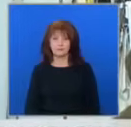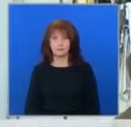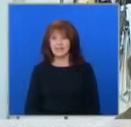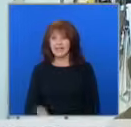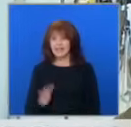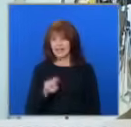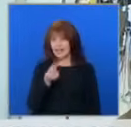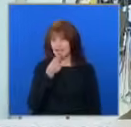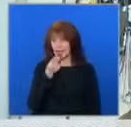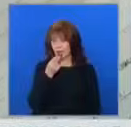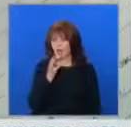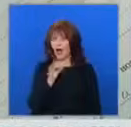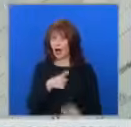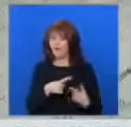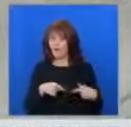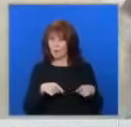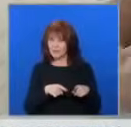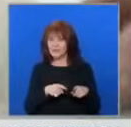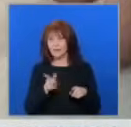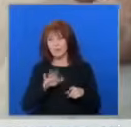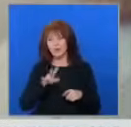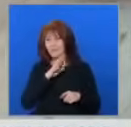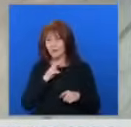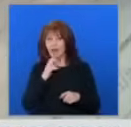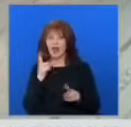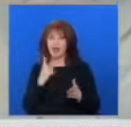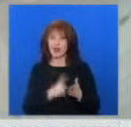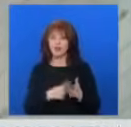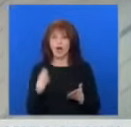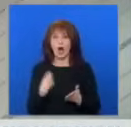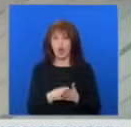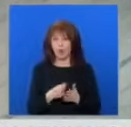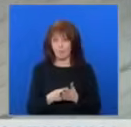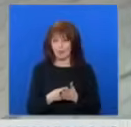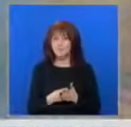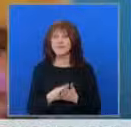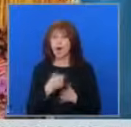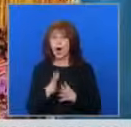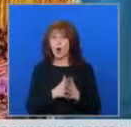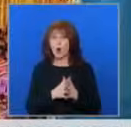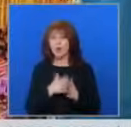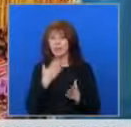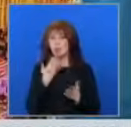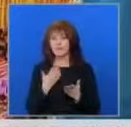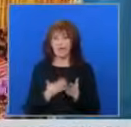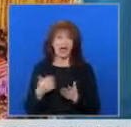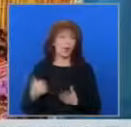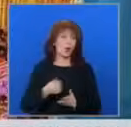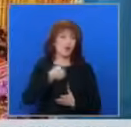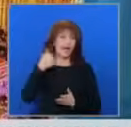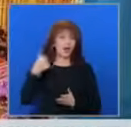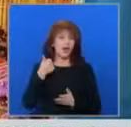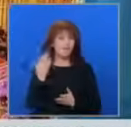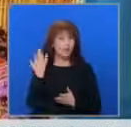След закуската в Енергото и кратък престой в полицията, на Явор е наложена глоба, а хората в Калипетрово го обявиха за герой, защото в